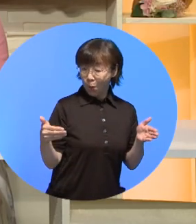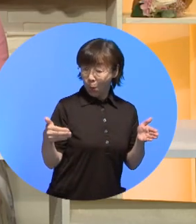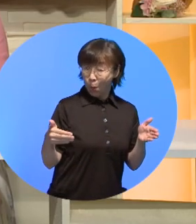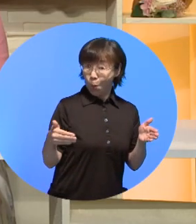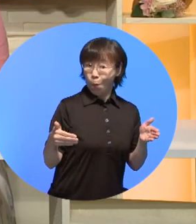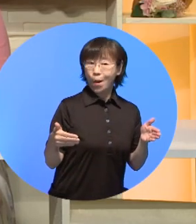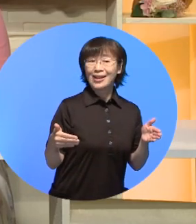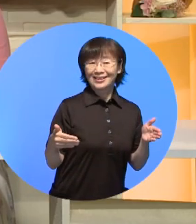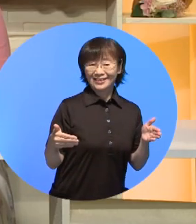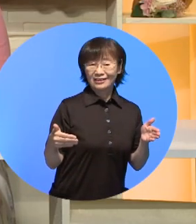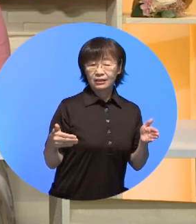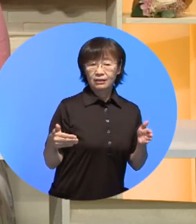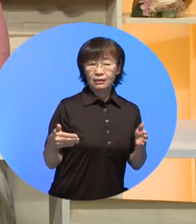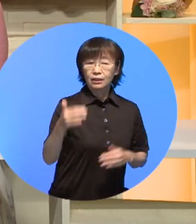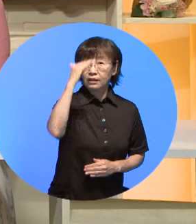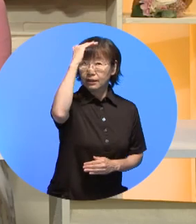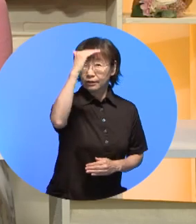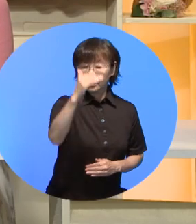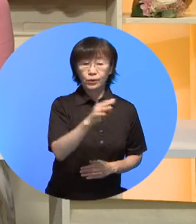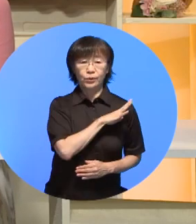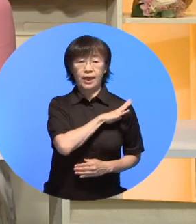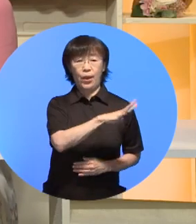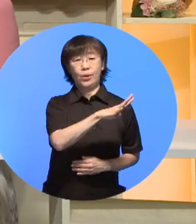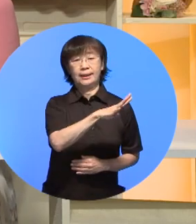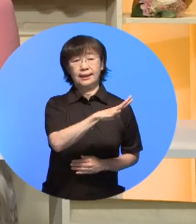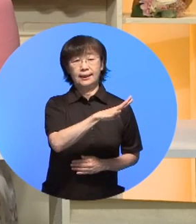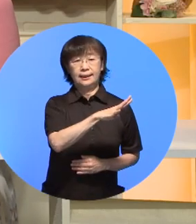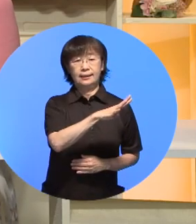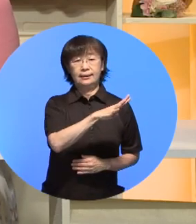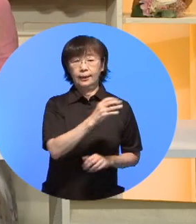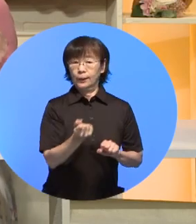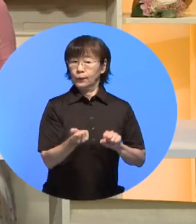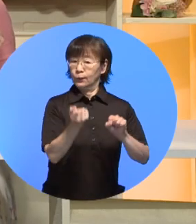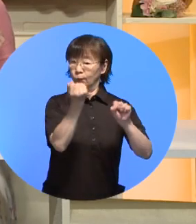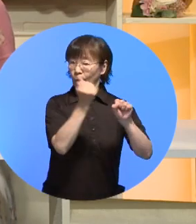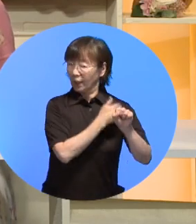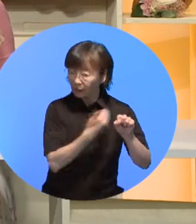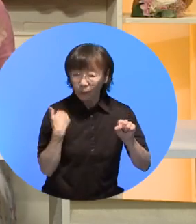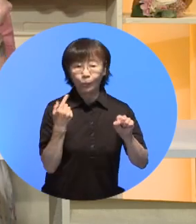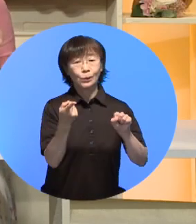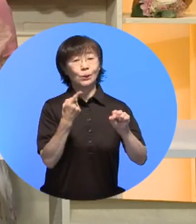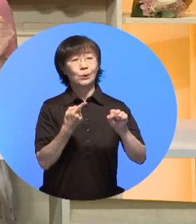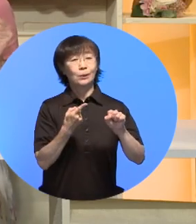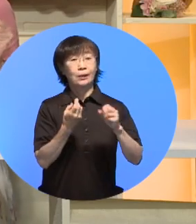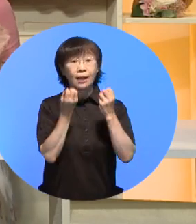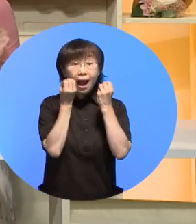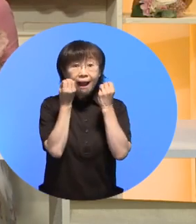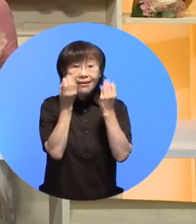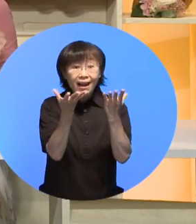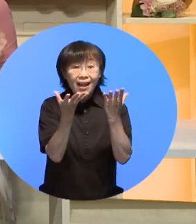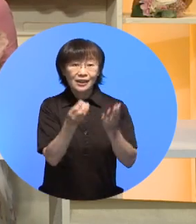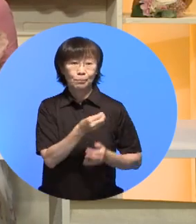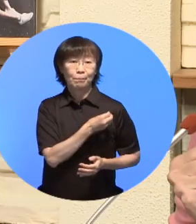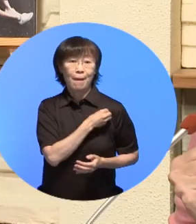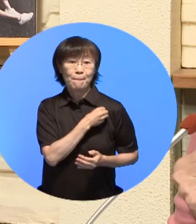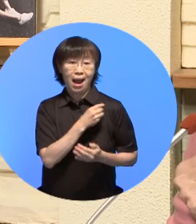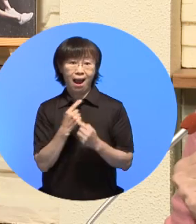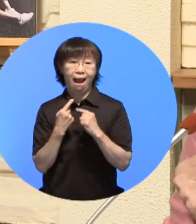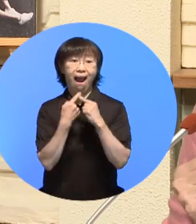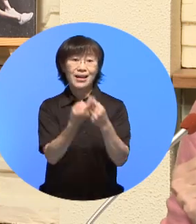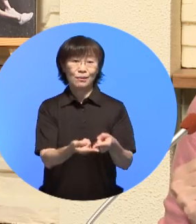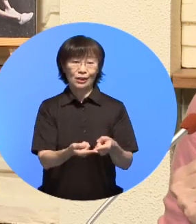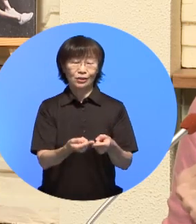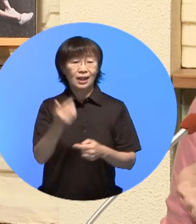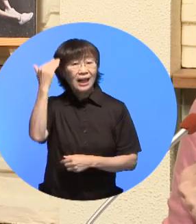折り返し順位は4位ということでま十分優勝を狙える位置にまだいるわけですよねえそしてですねまた新